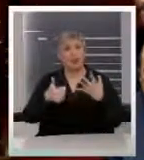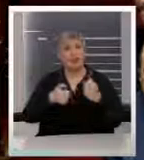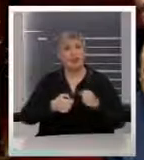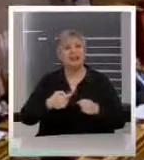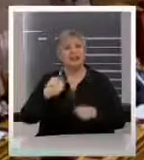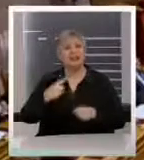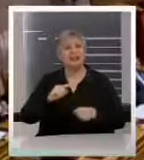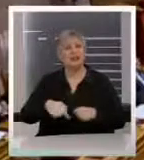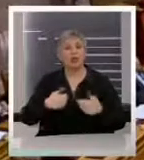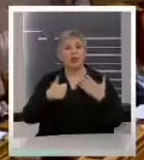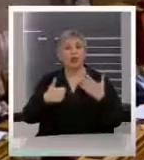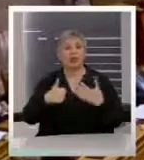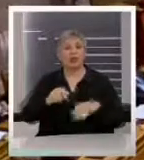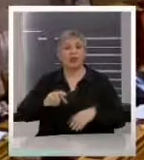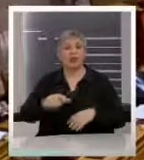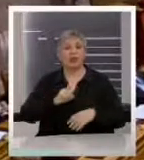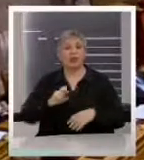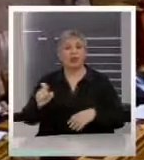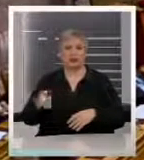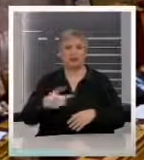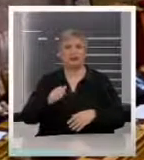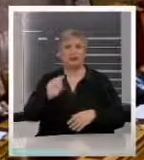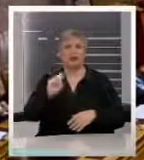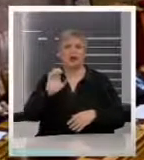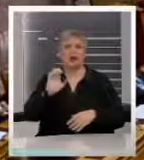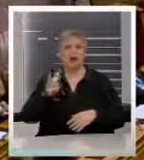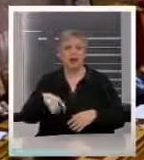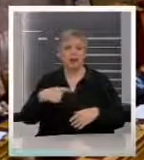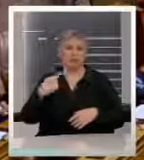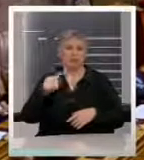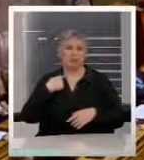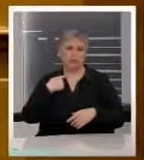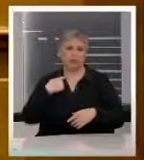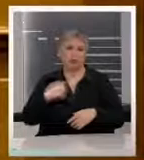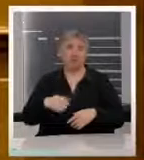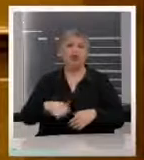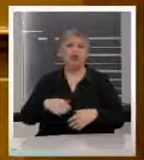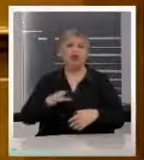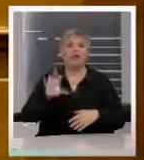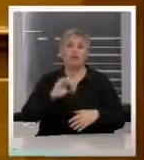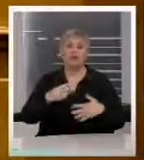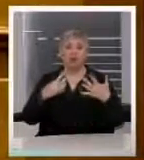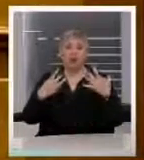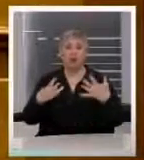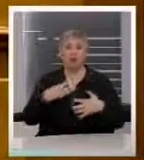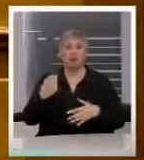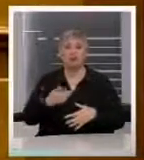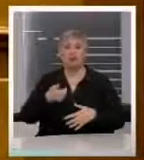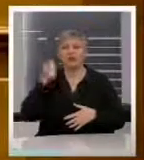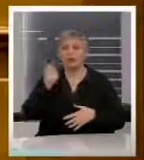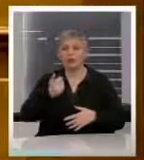61,6 δις σε απώλεια του ΑΕΠ, 58 δις σε νέα κόκκινα δάνεια. Σε ποιους?